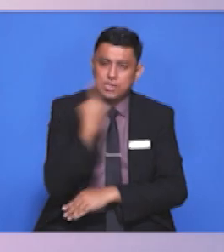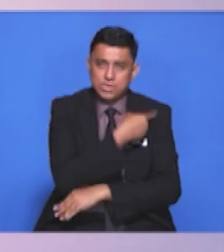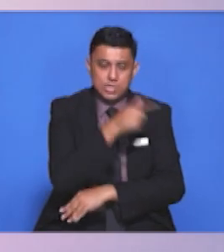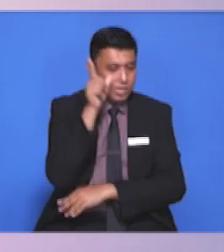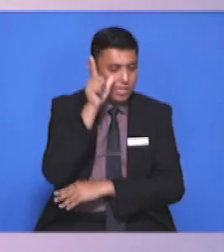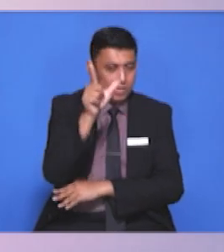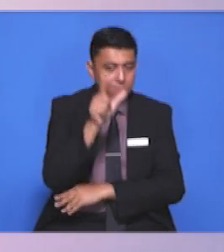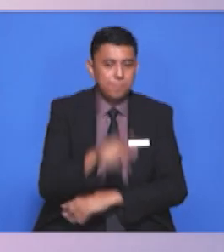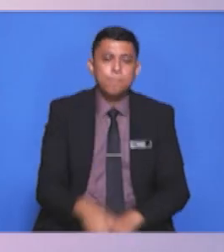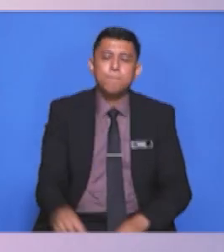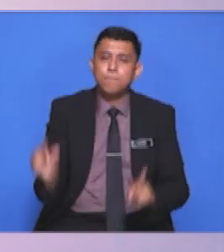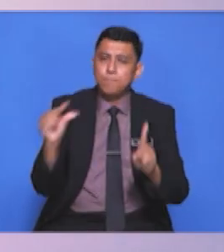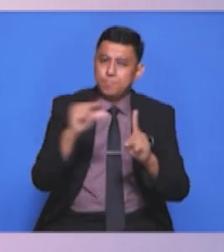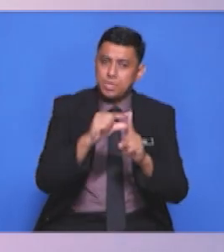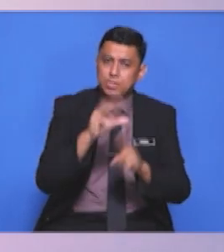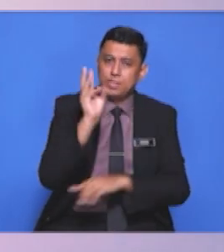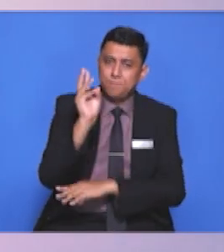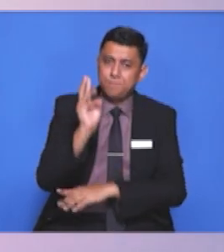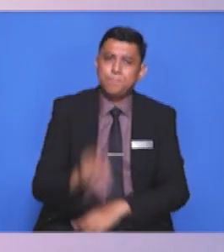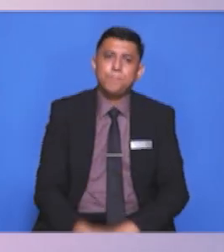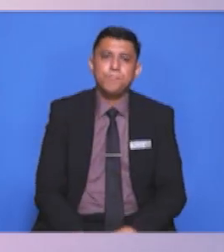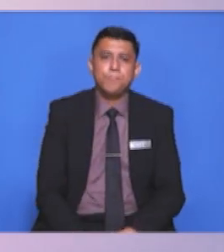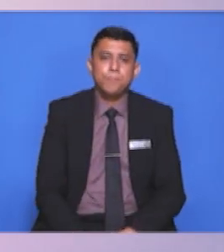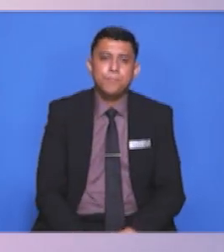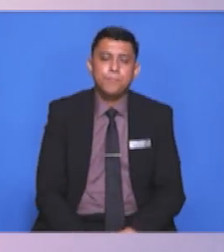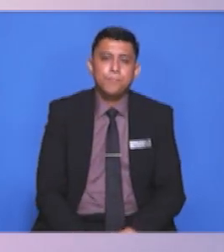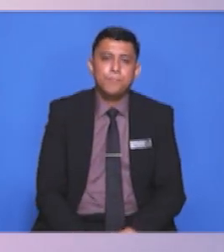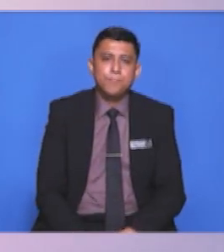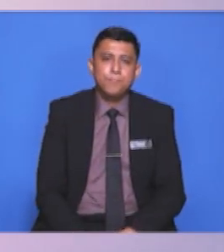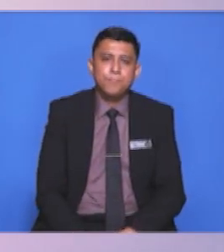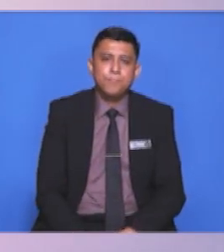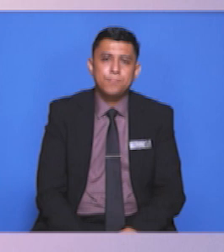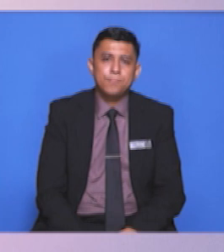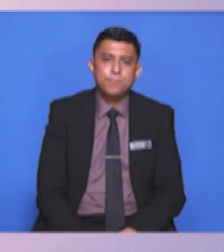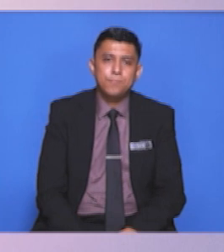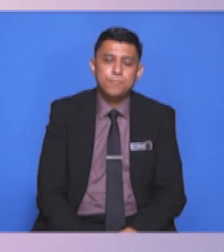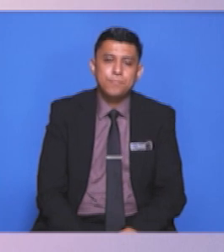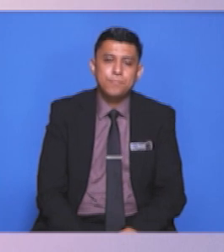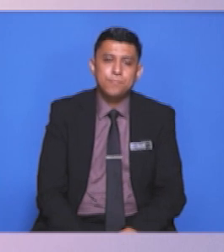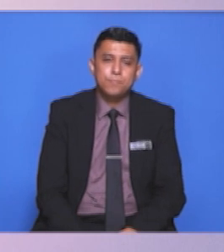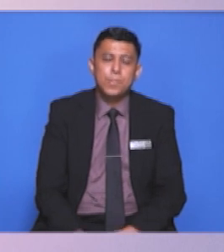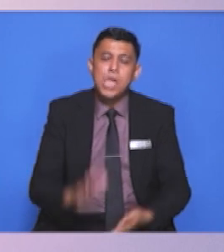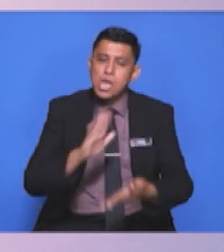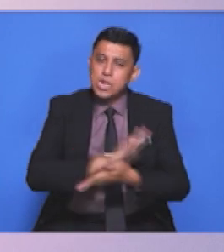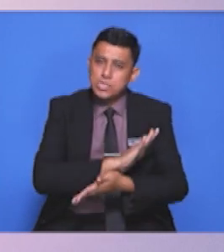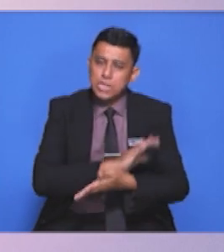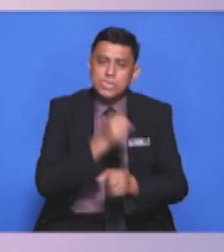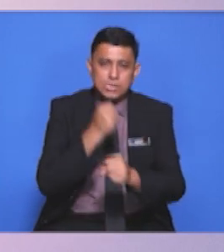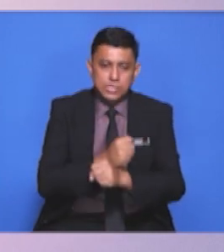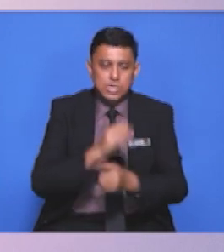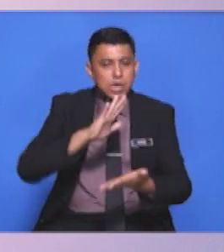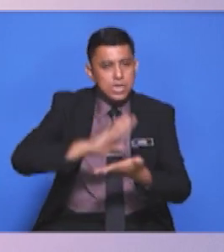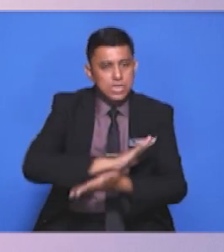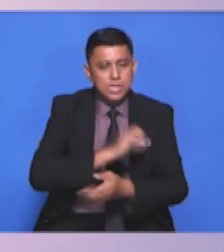Bond katakan yang keenam yaitu kertas kerja kertas kerja